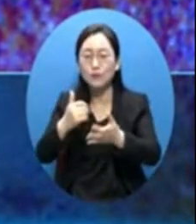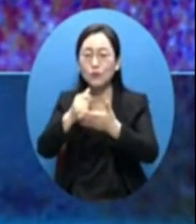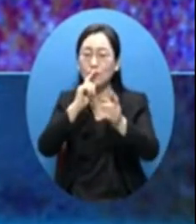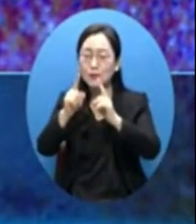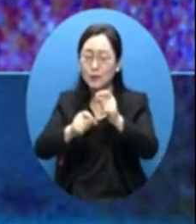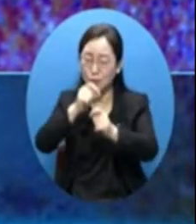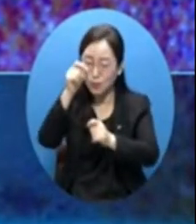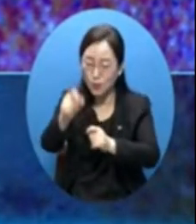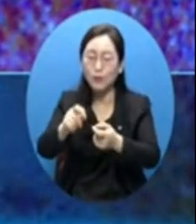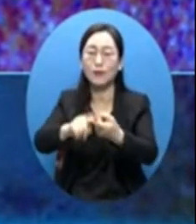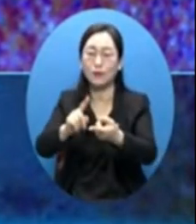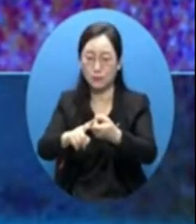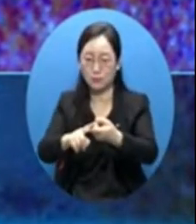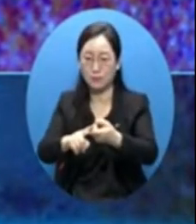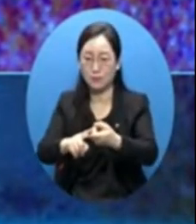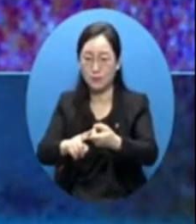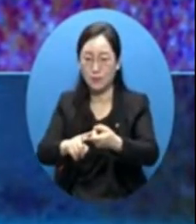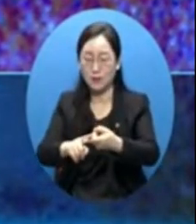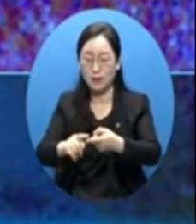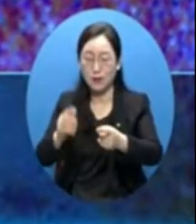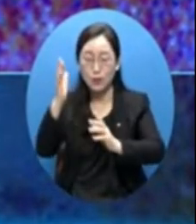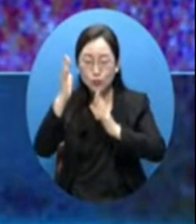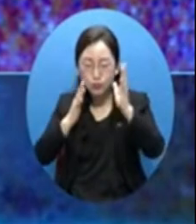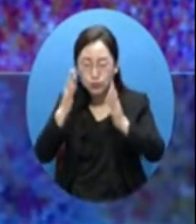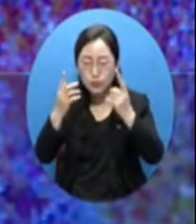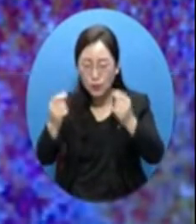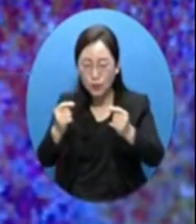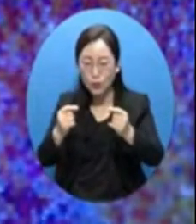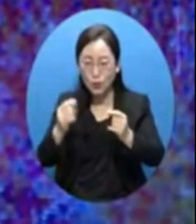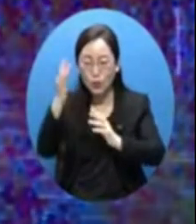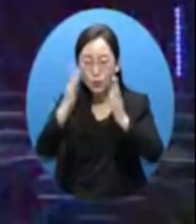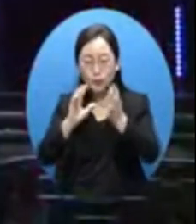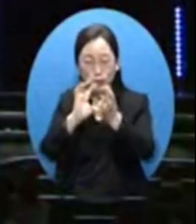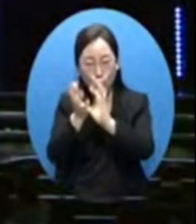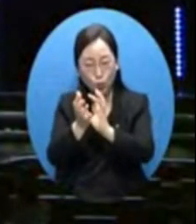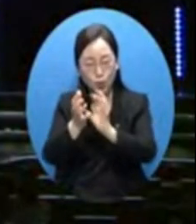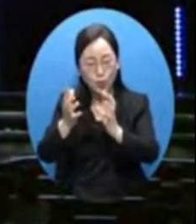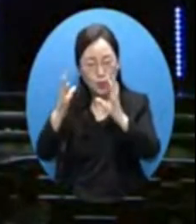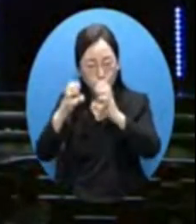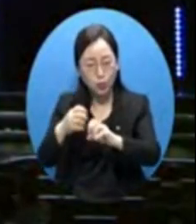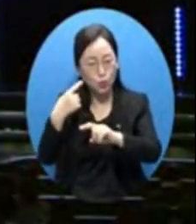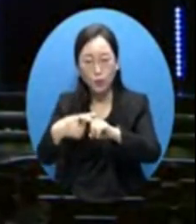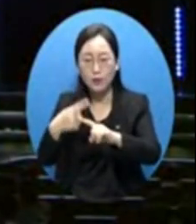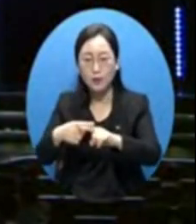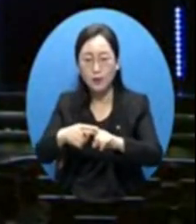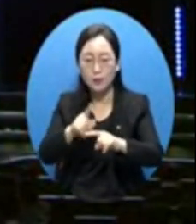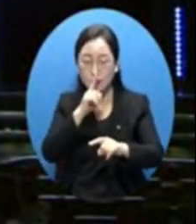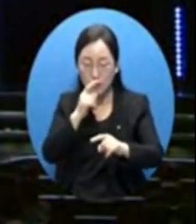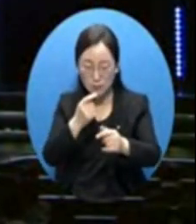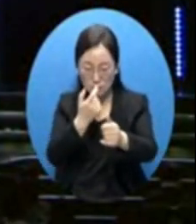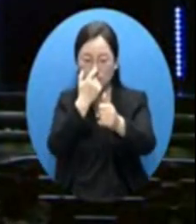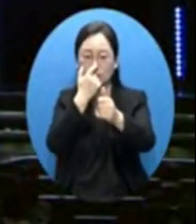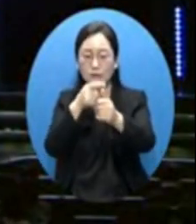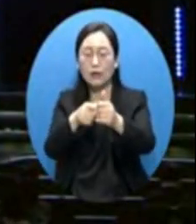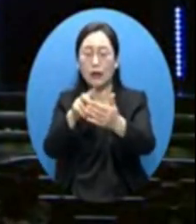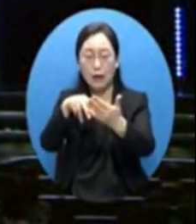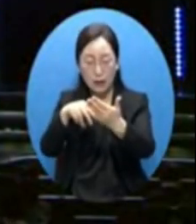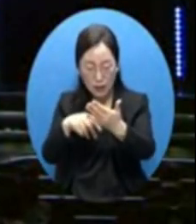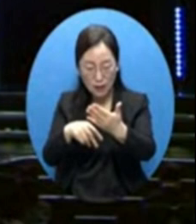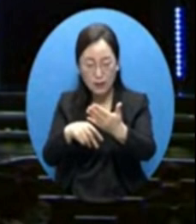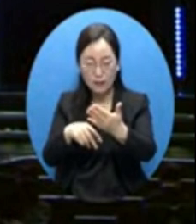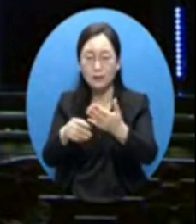있도다. 모든 육체는 풀과 같고 모든 영광은 풀의 꽃과 같다는 말이 마음속에 확 다 와닿습니다. 그래서